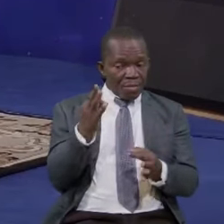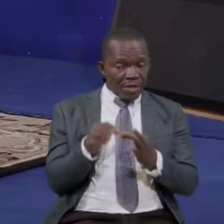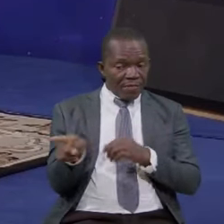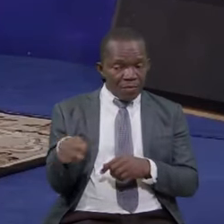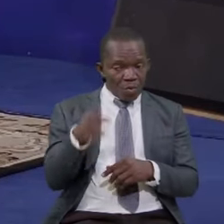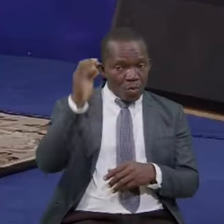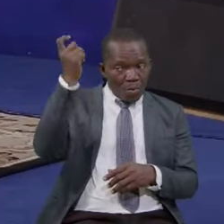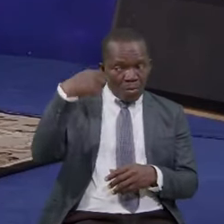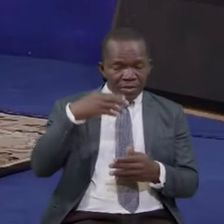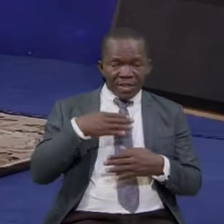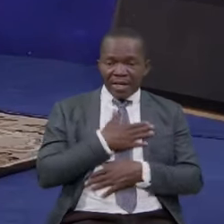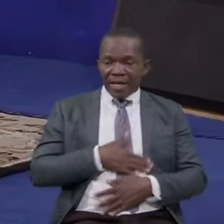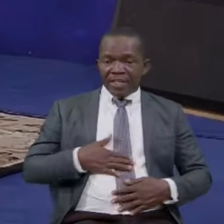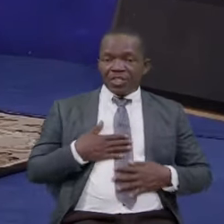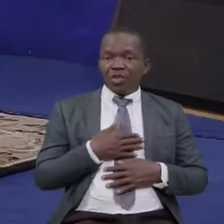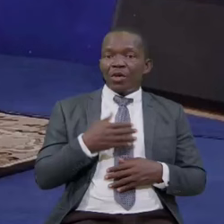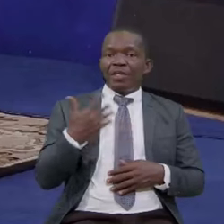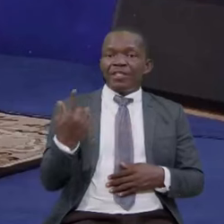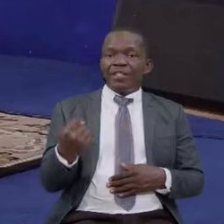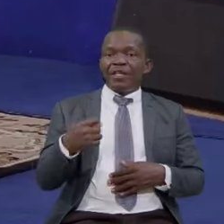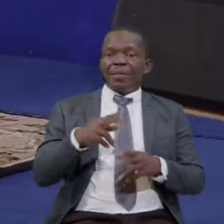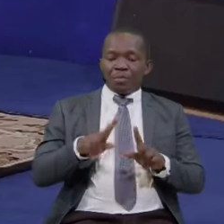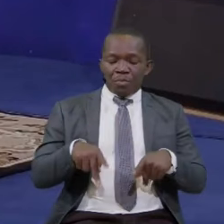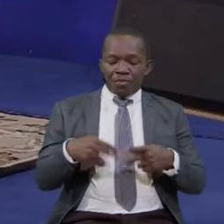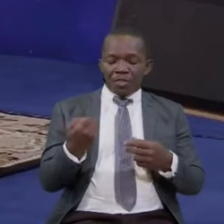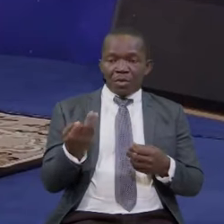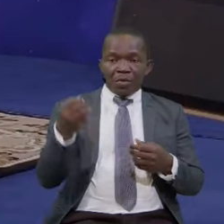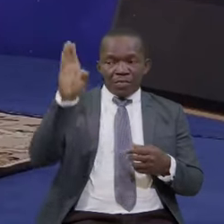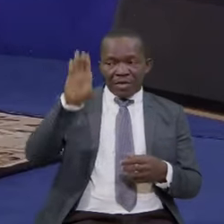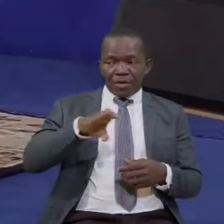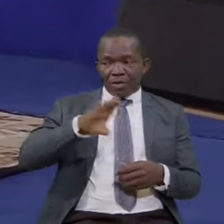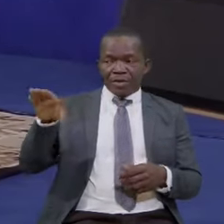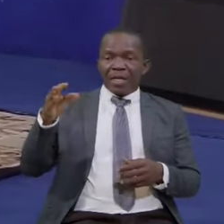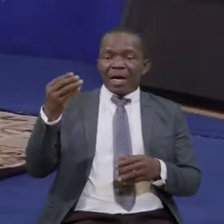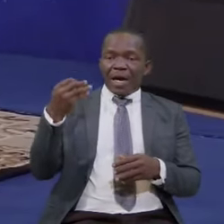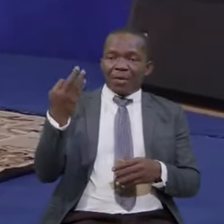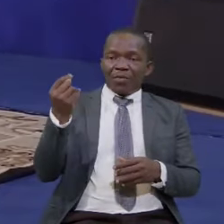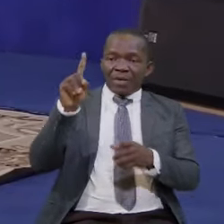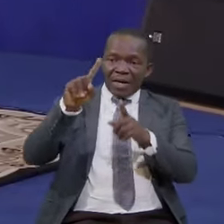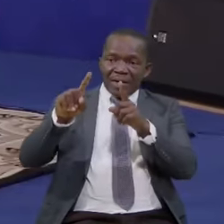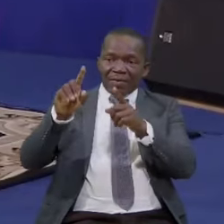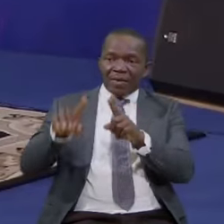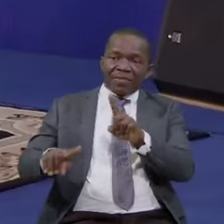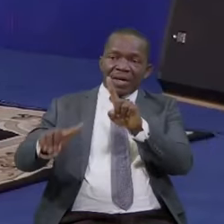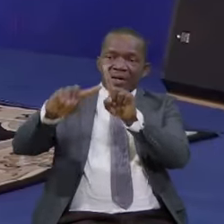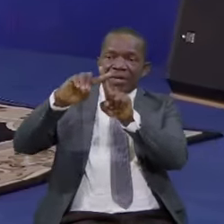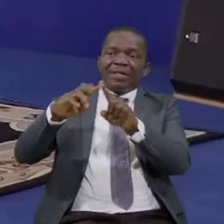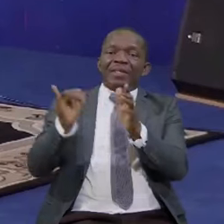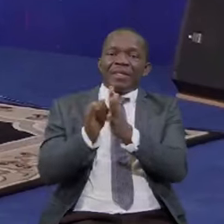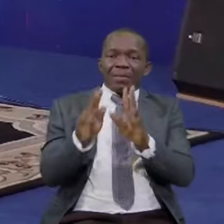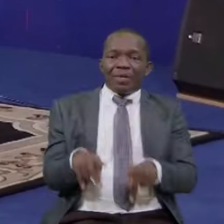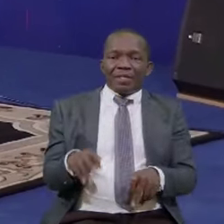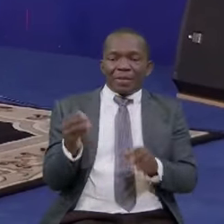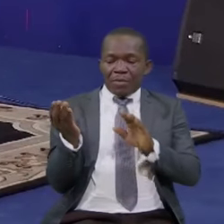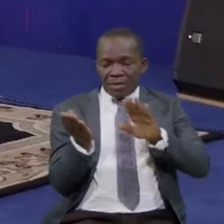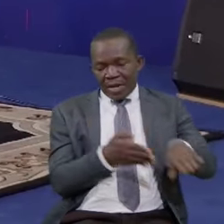croix et des provisions du Calvaire les provision de Christ vous devez abandonner les plaisirs du péché